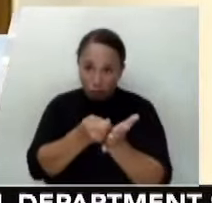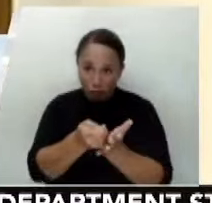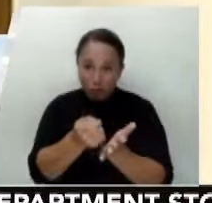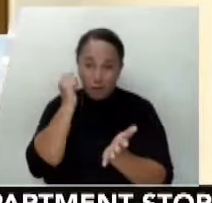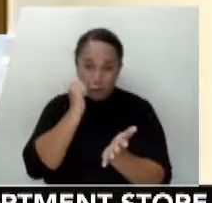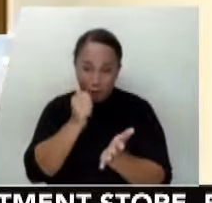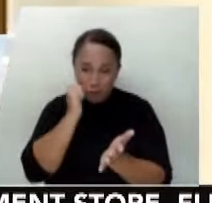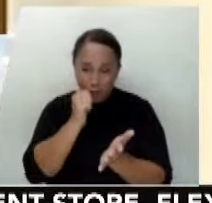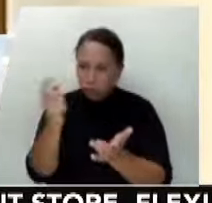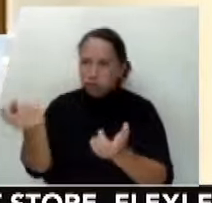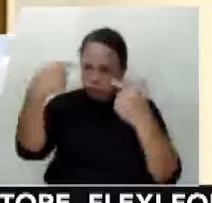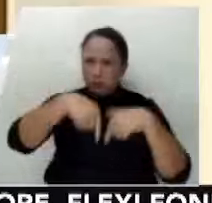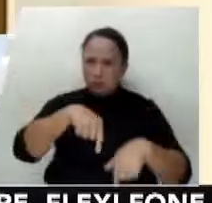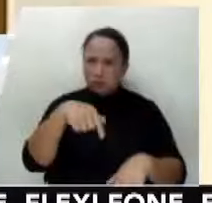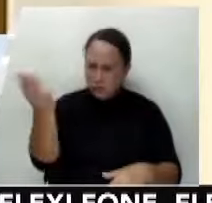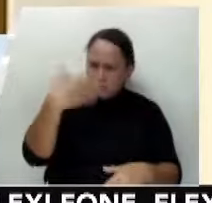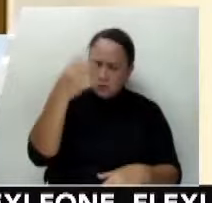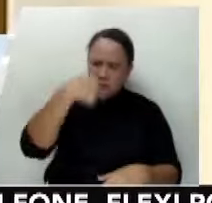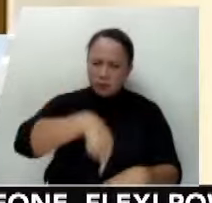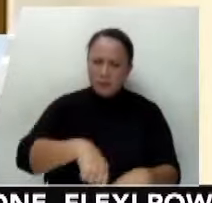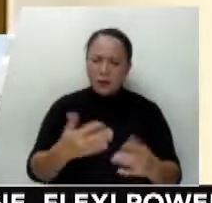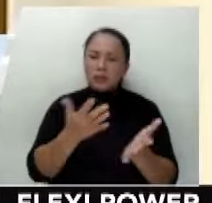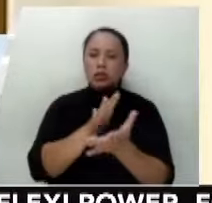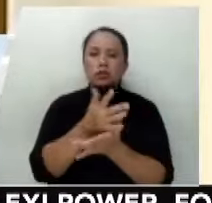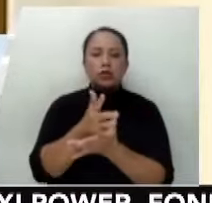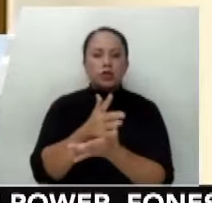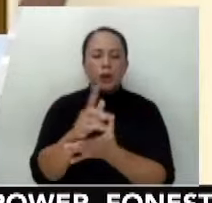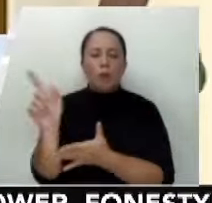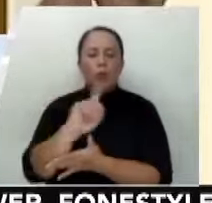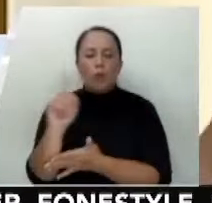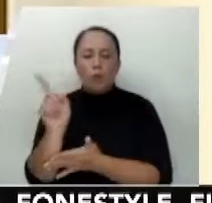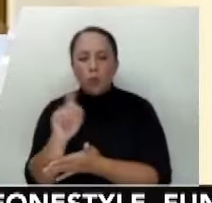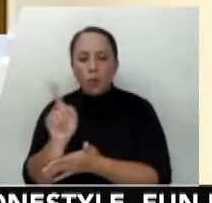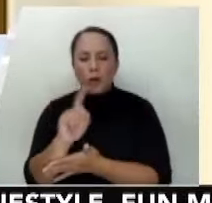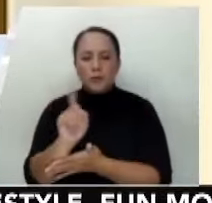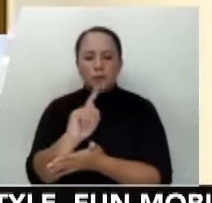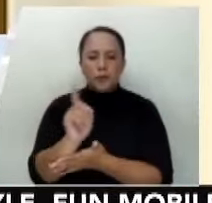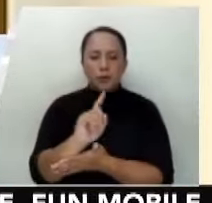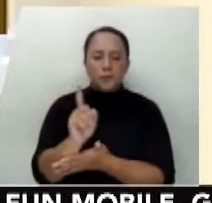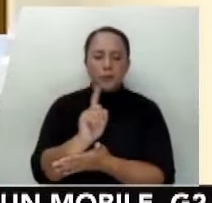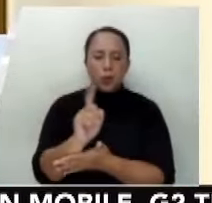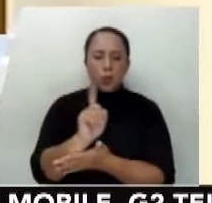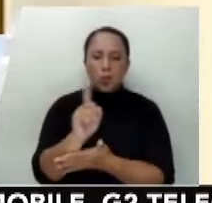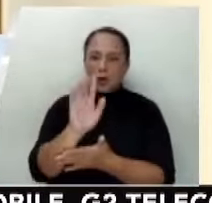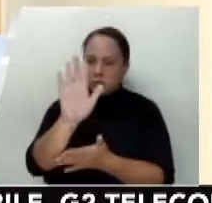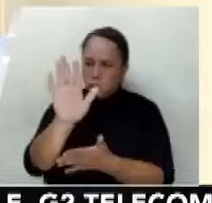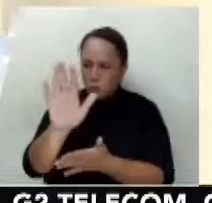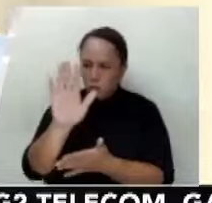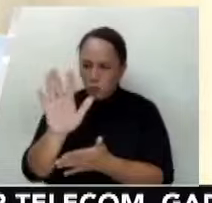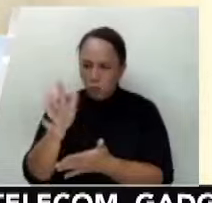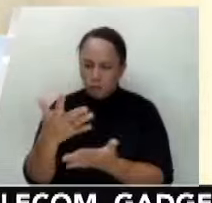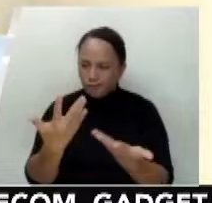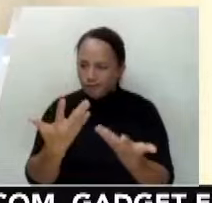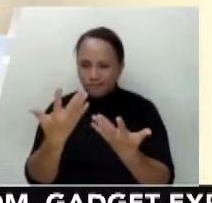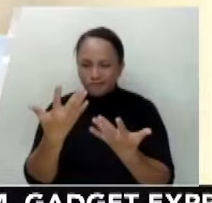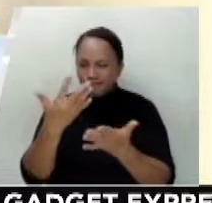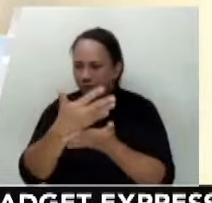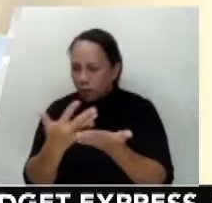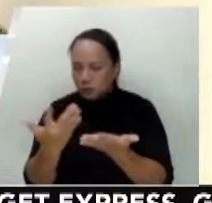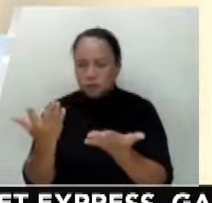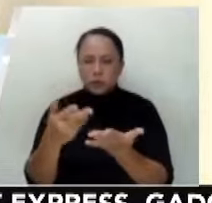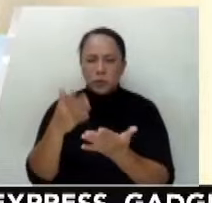po kayo dito at i-share niyo niyo po kung ano ba talaga yung panig ninyo ' ba Bakit po kayo ah